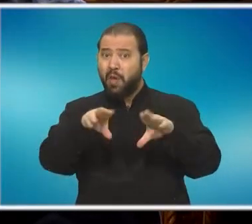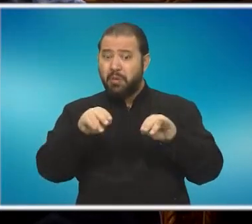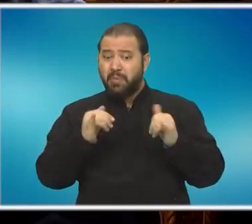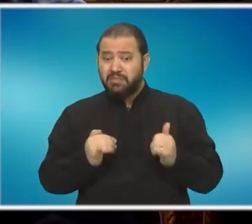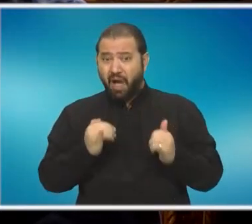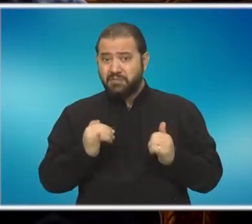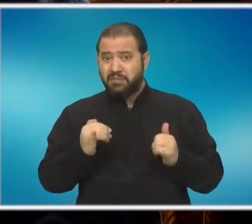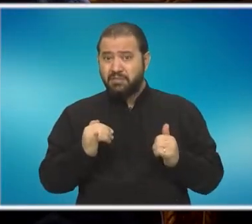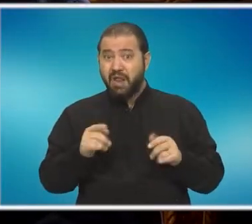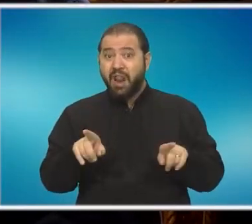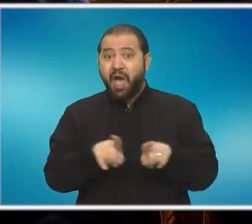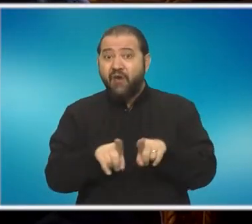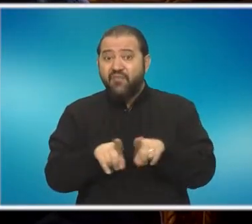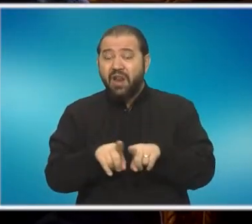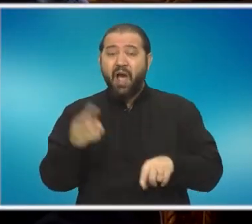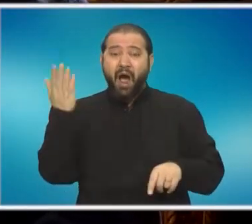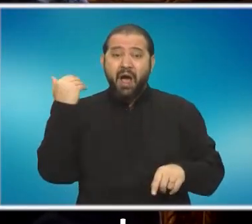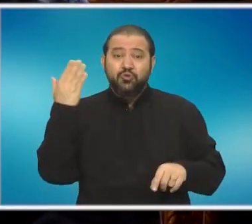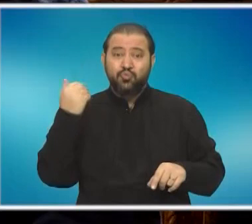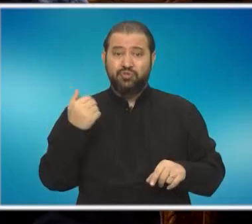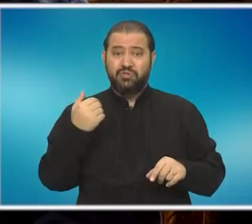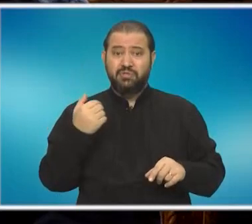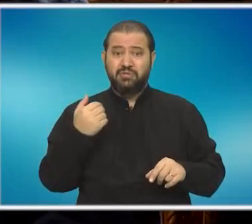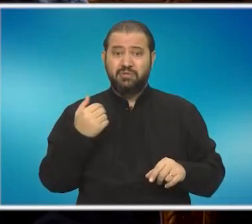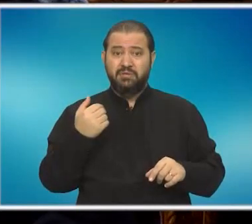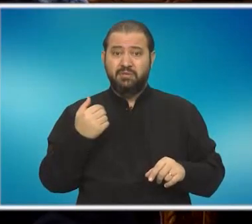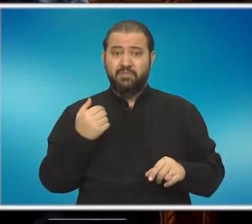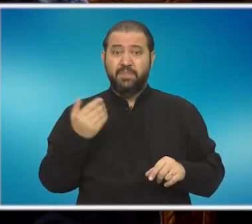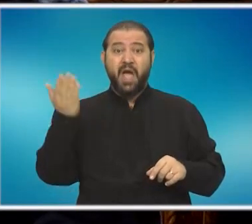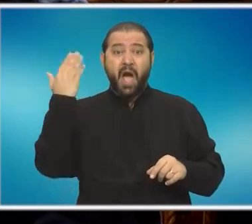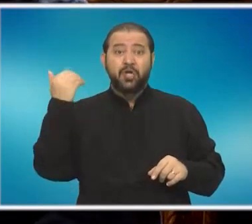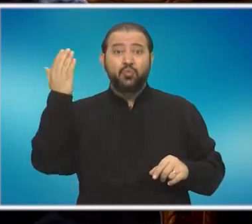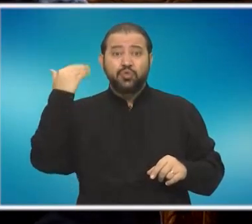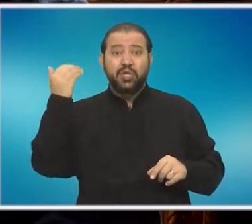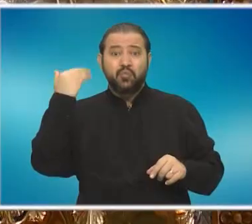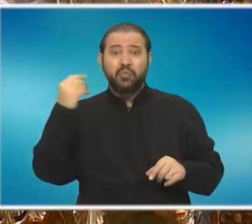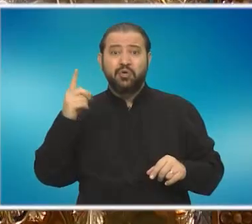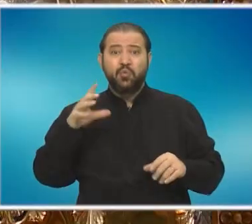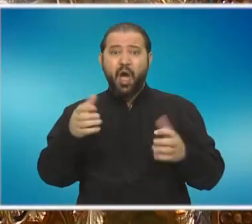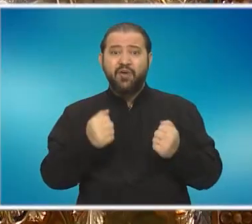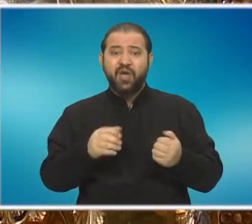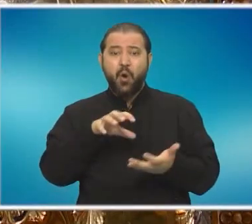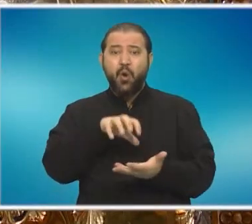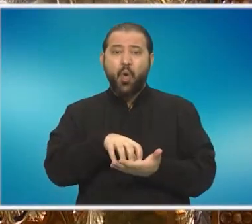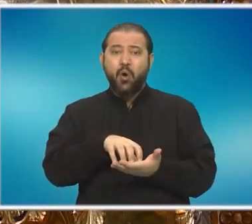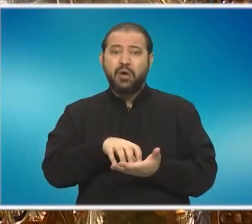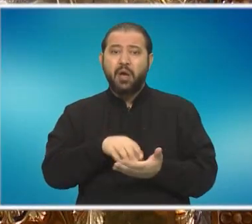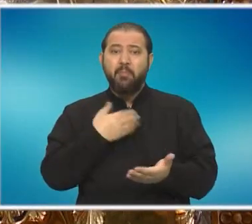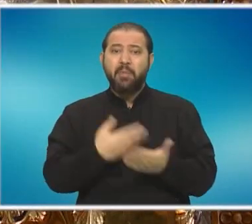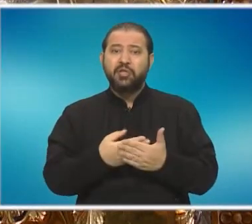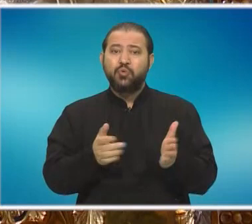primesc. Cum l-au primit atunci. Adică atunci n-aveau loc pentru el,